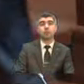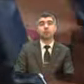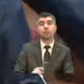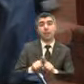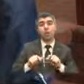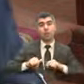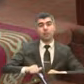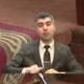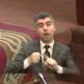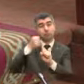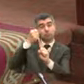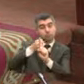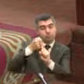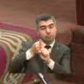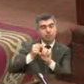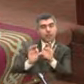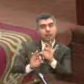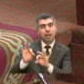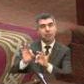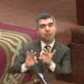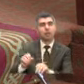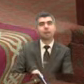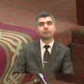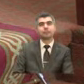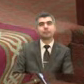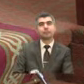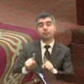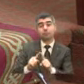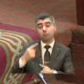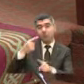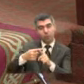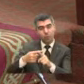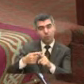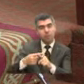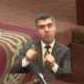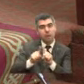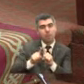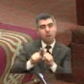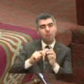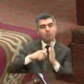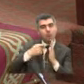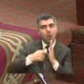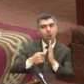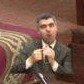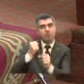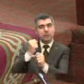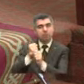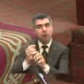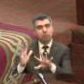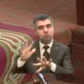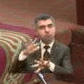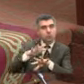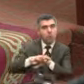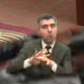الوزارة اشتغلت على استراتيجية، واشتغلت أيضا على مخطط عملي بشراكة مع متدخلين على